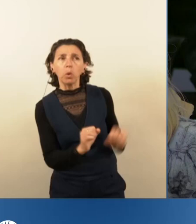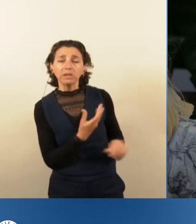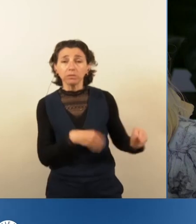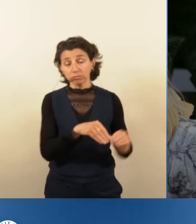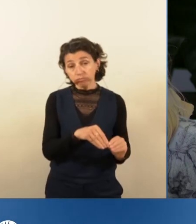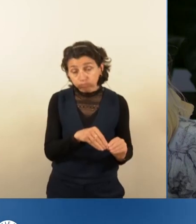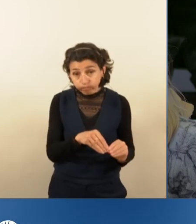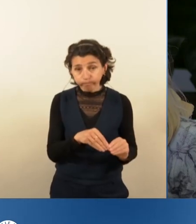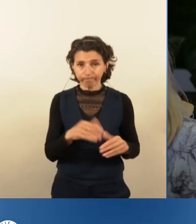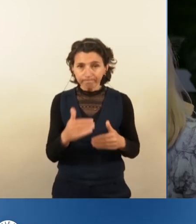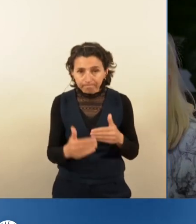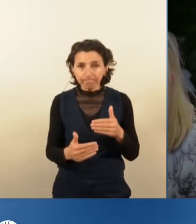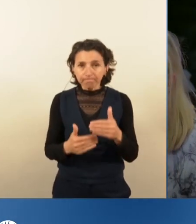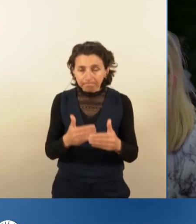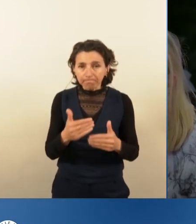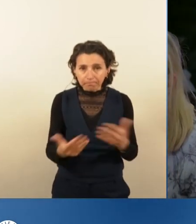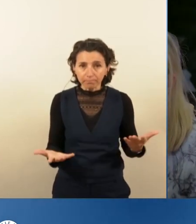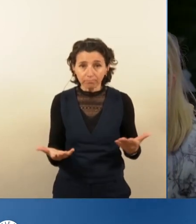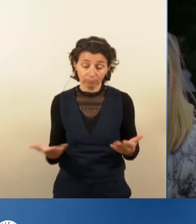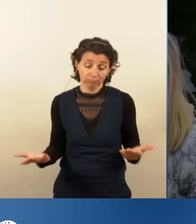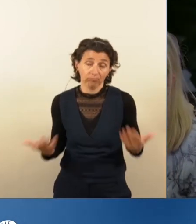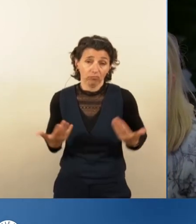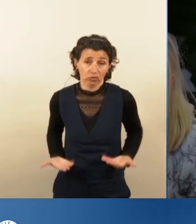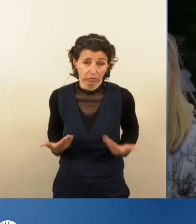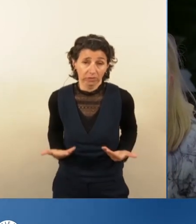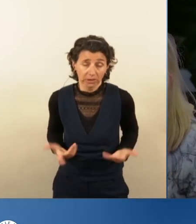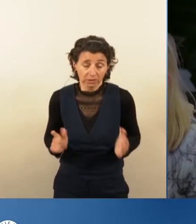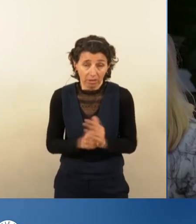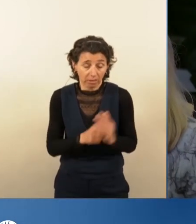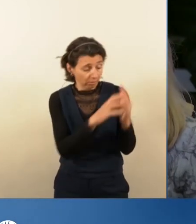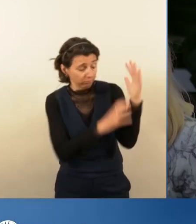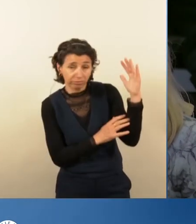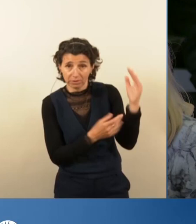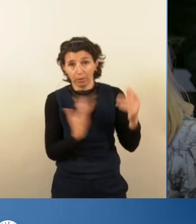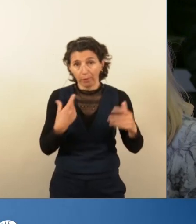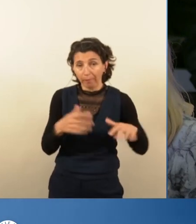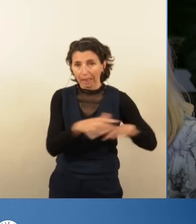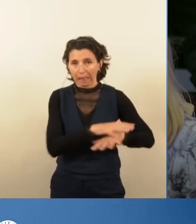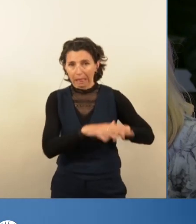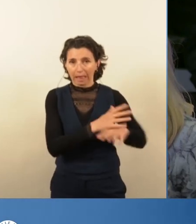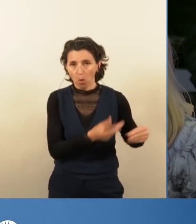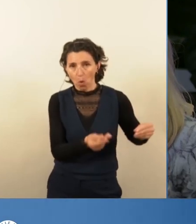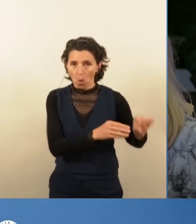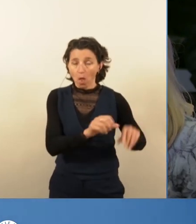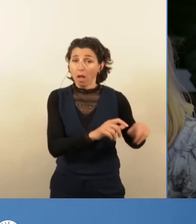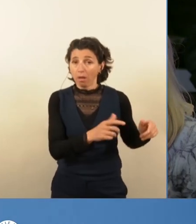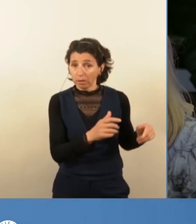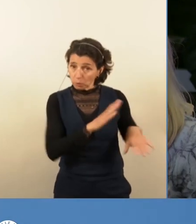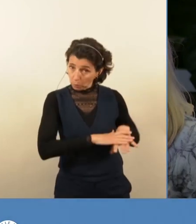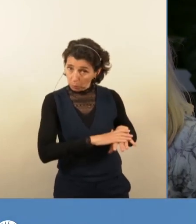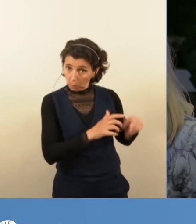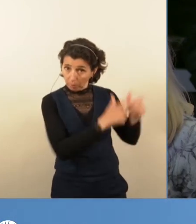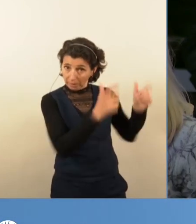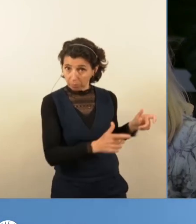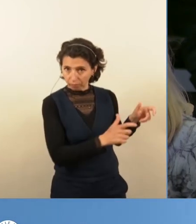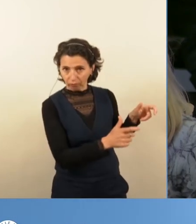elle permet au fond de remplir le vide pendant lequel l'Hôtel de Ville peut continuer à se détériorer bien sûr